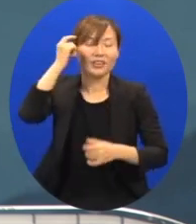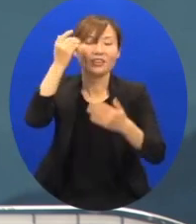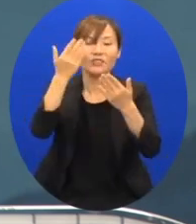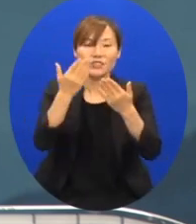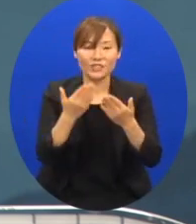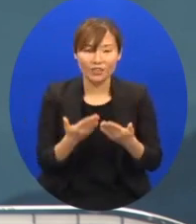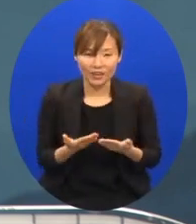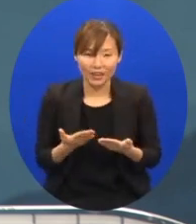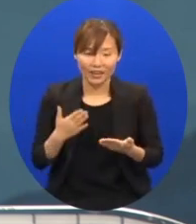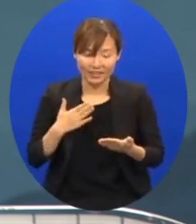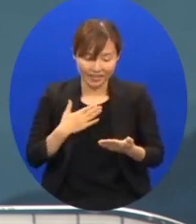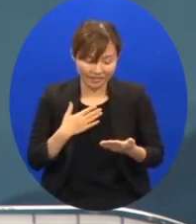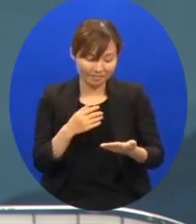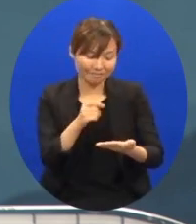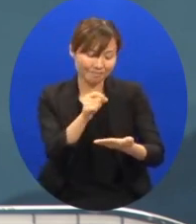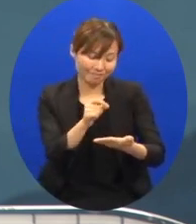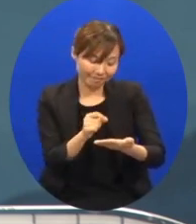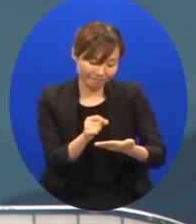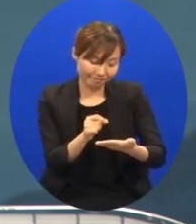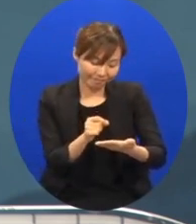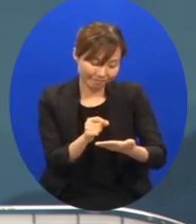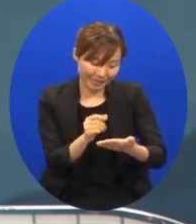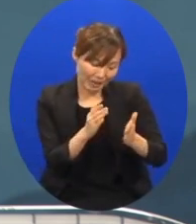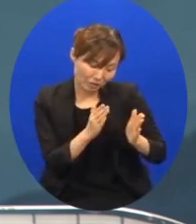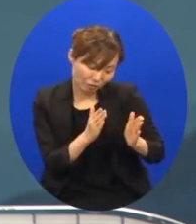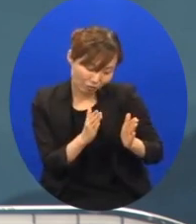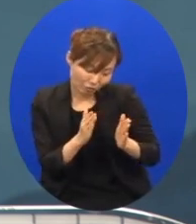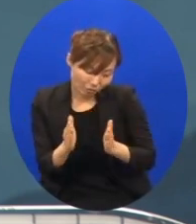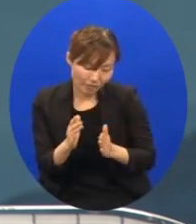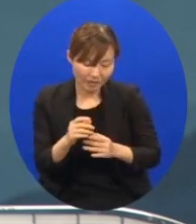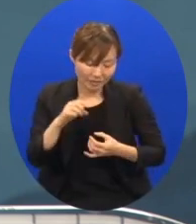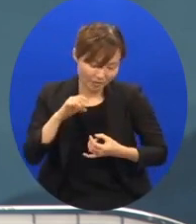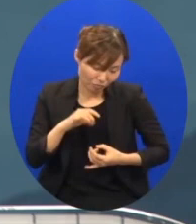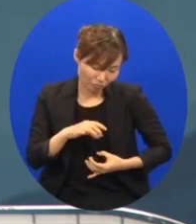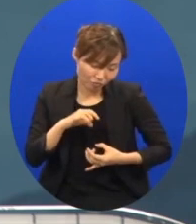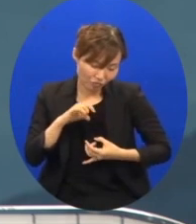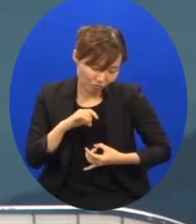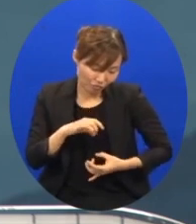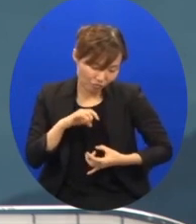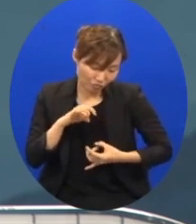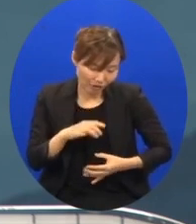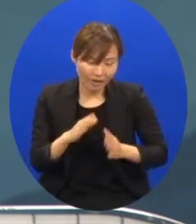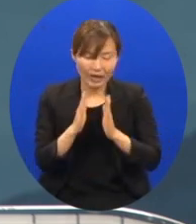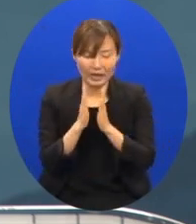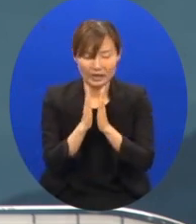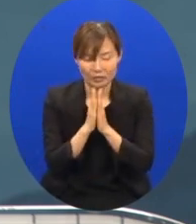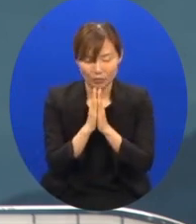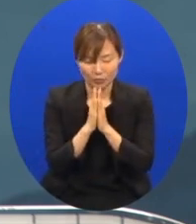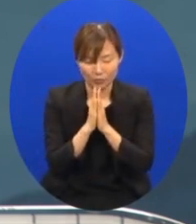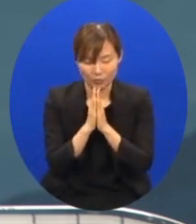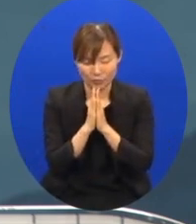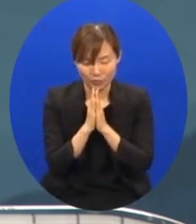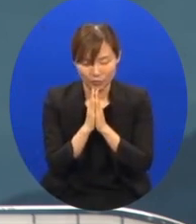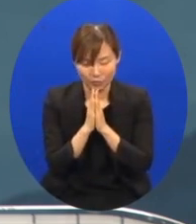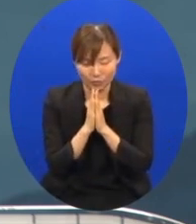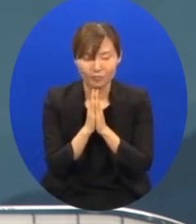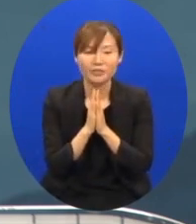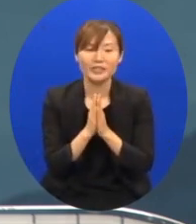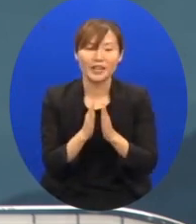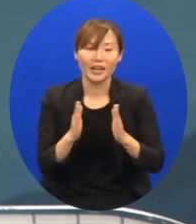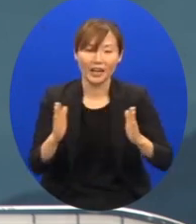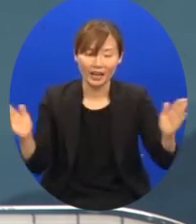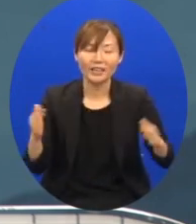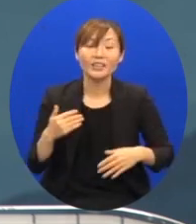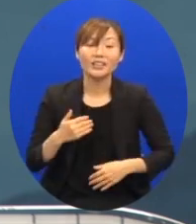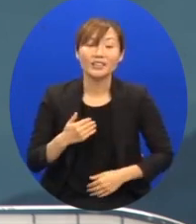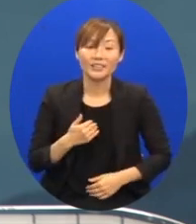받아 쓸 준비를 하고 계속 말씀을 묵상하고 또 기도하고 묵상하는 그때부터 저에게 설교